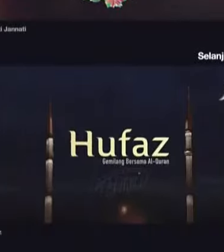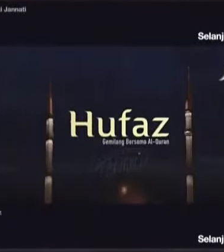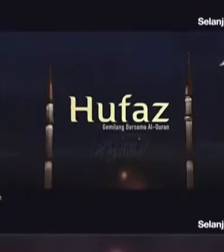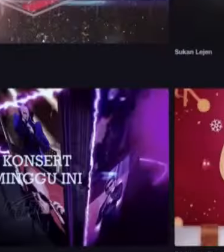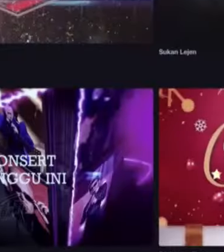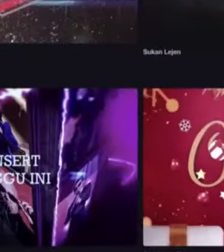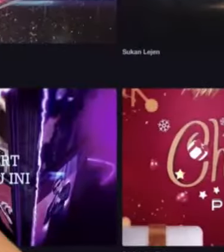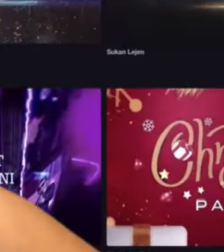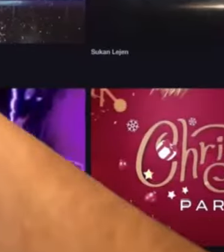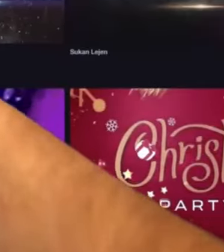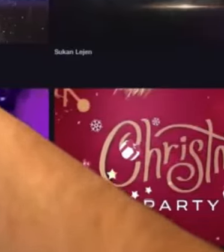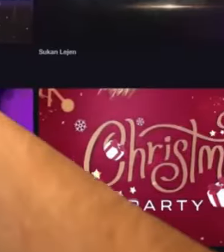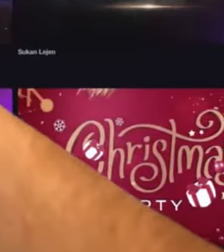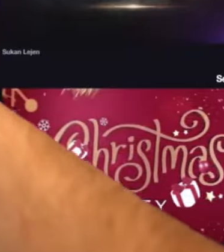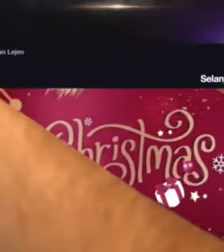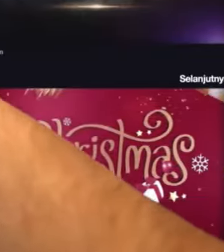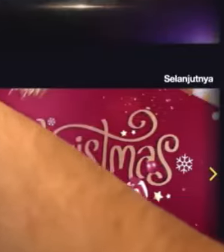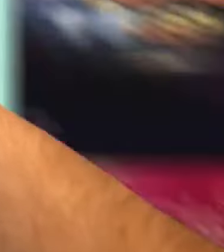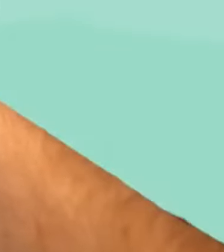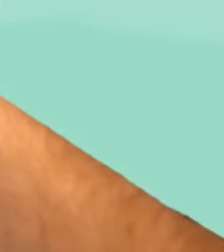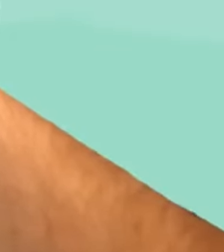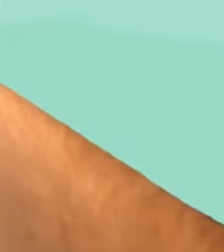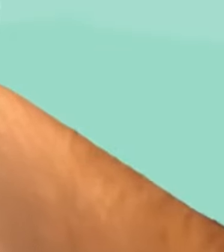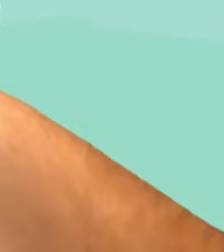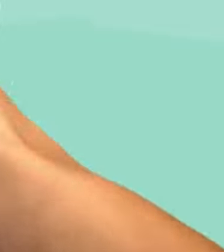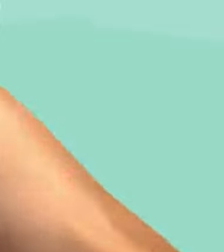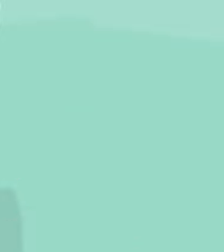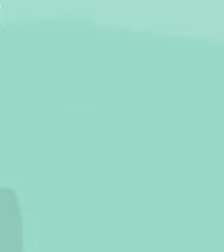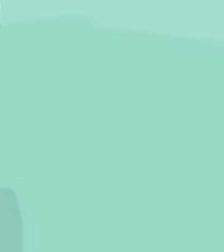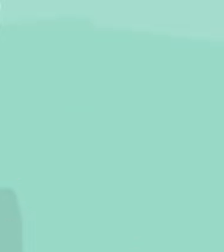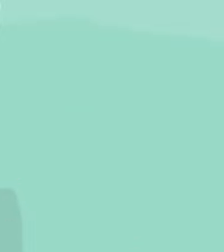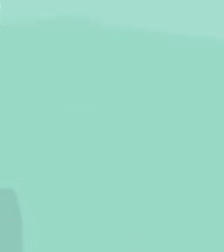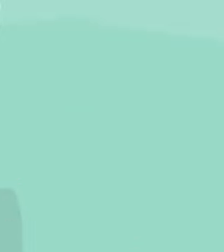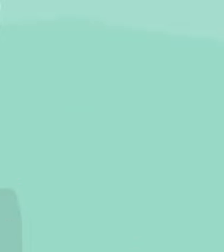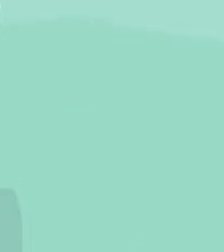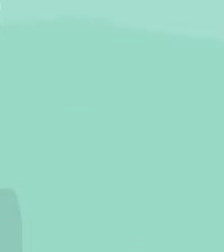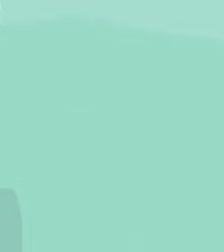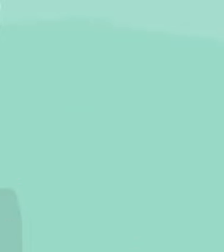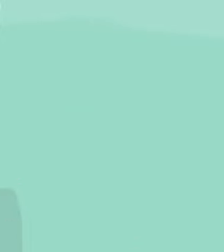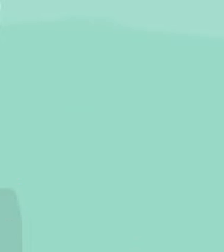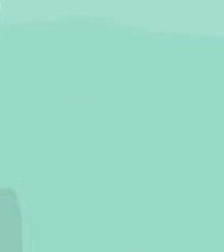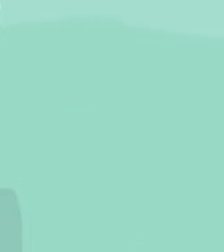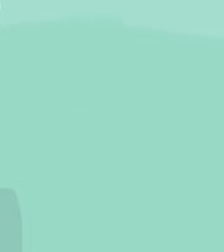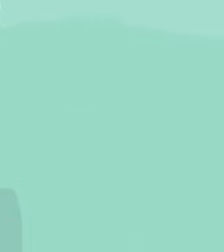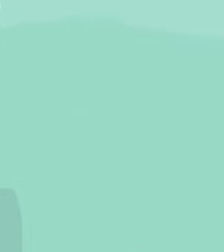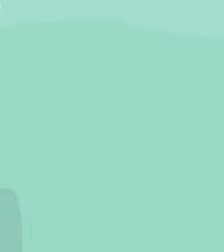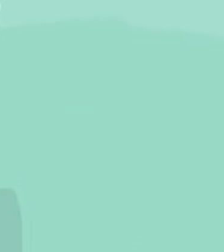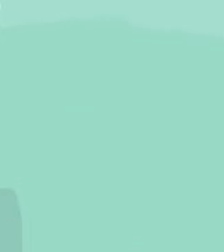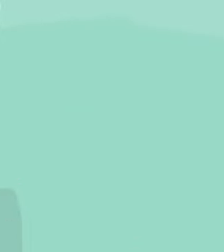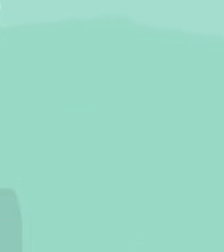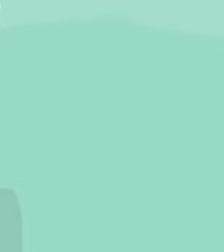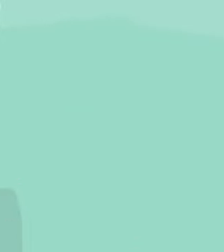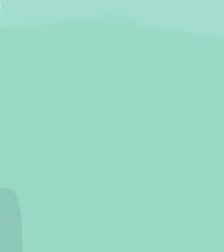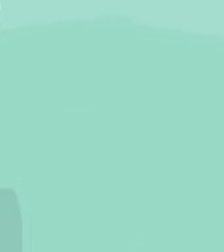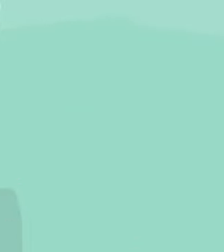Terlepas dari siaran program-program menarik di RTM, jom saksikan semuanya di RTM Klik.